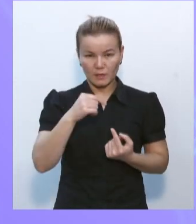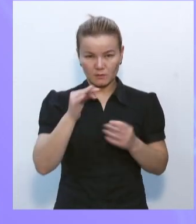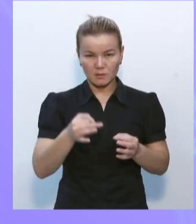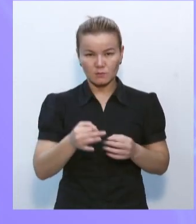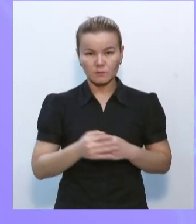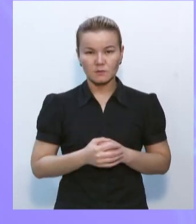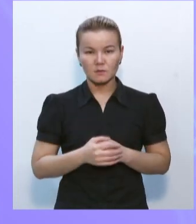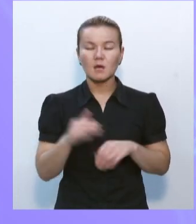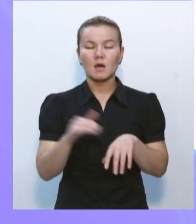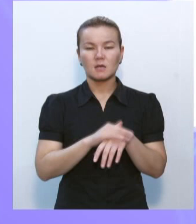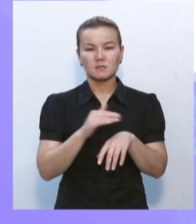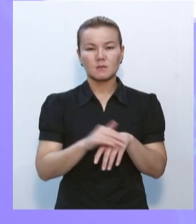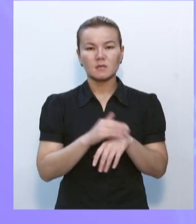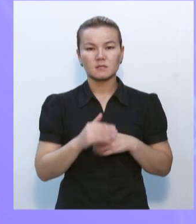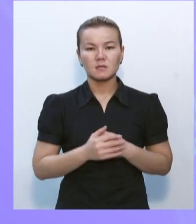Азаматсыңар.